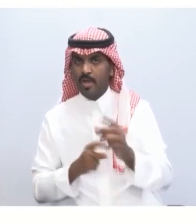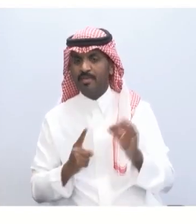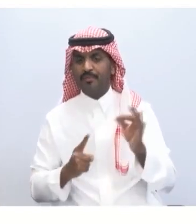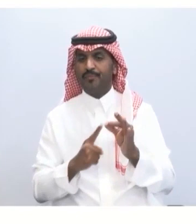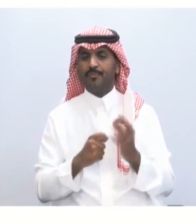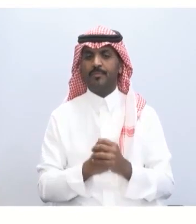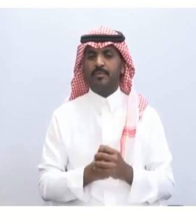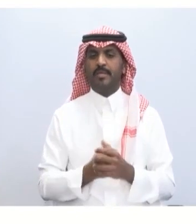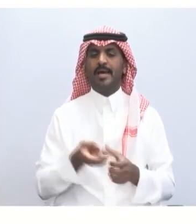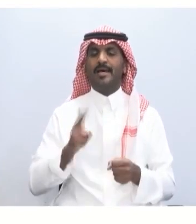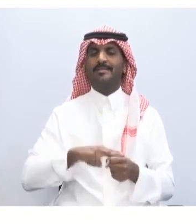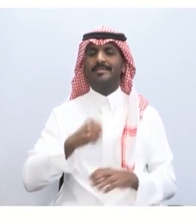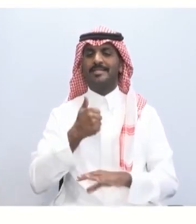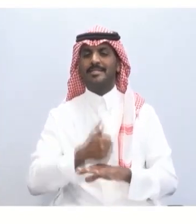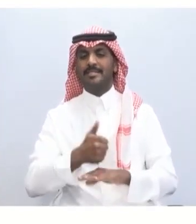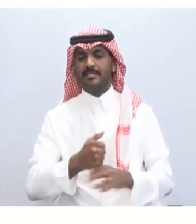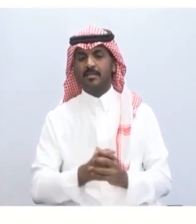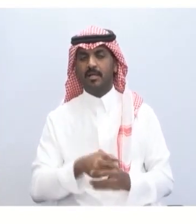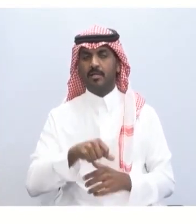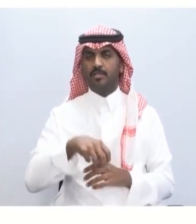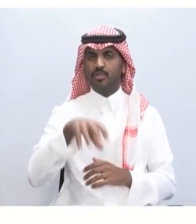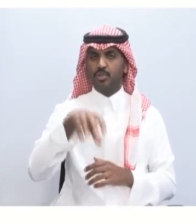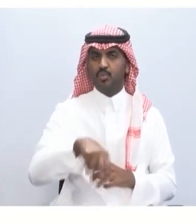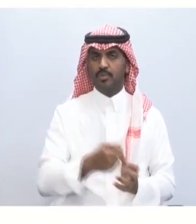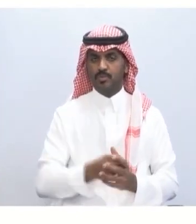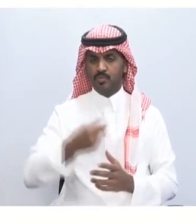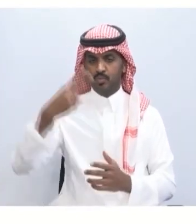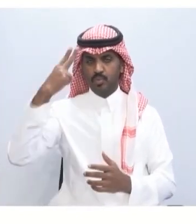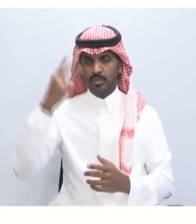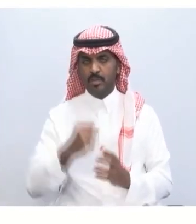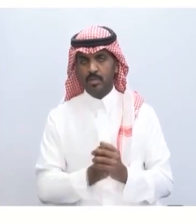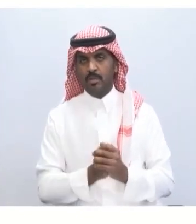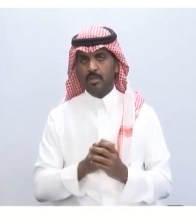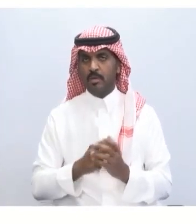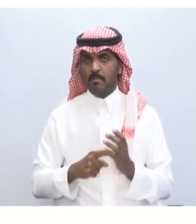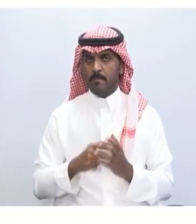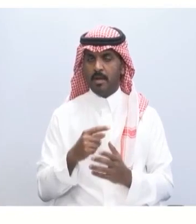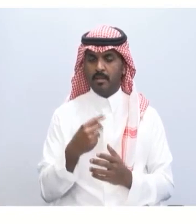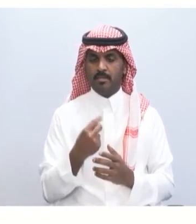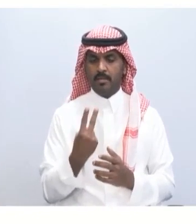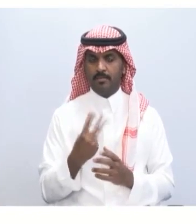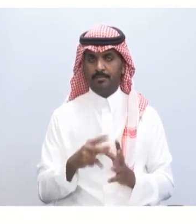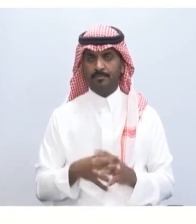اعاده تاسيس احسنتم الدوله السعوديه